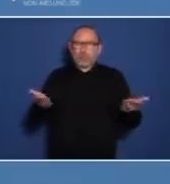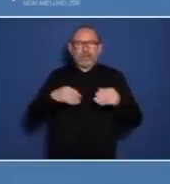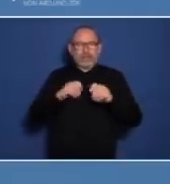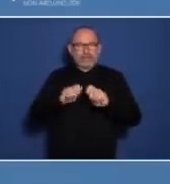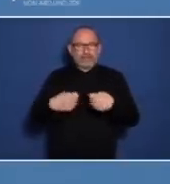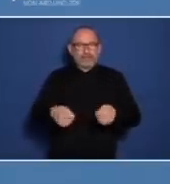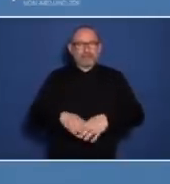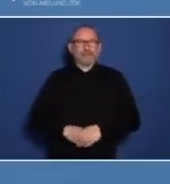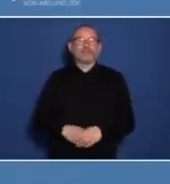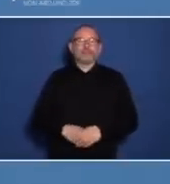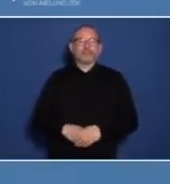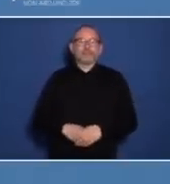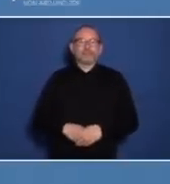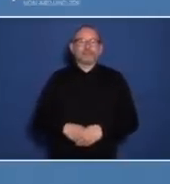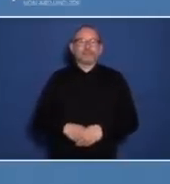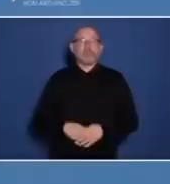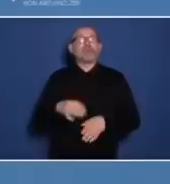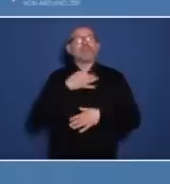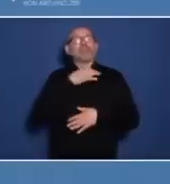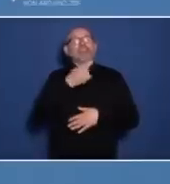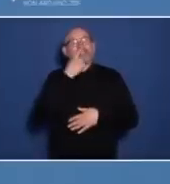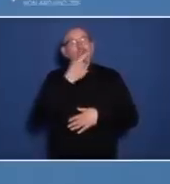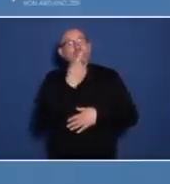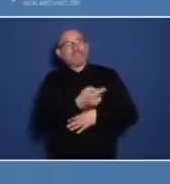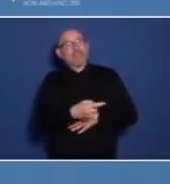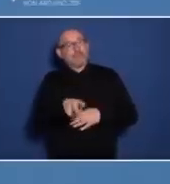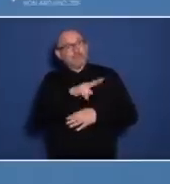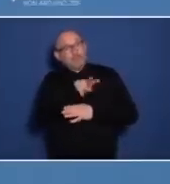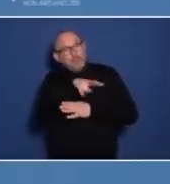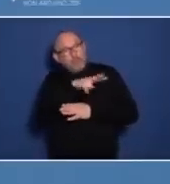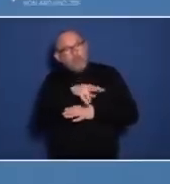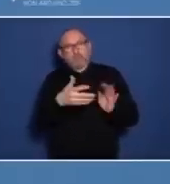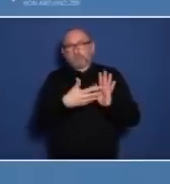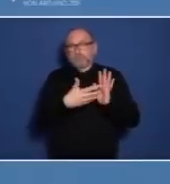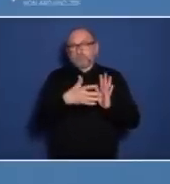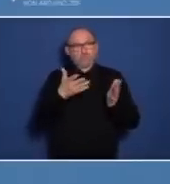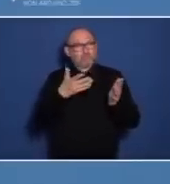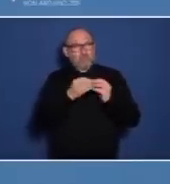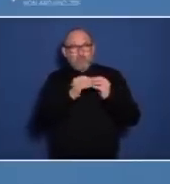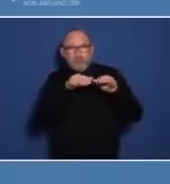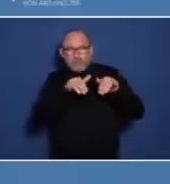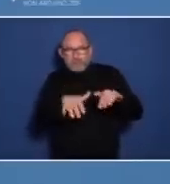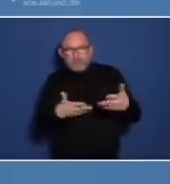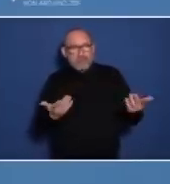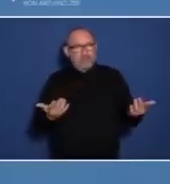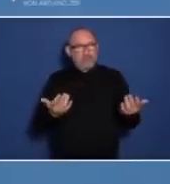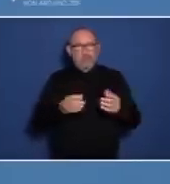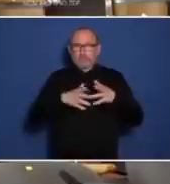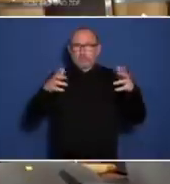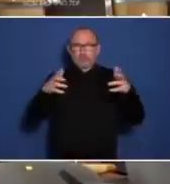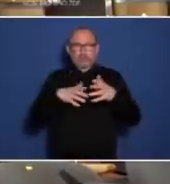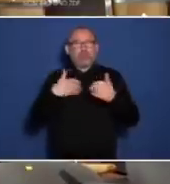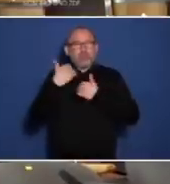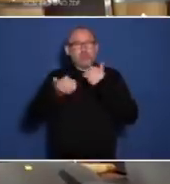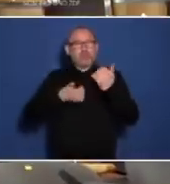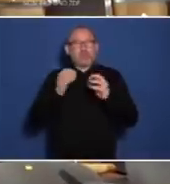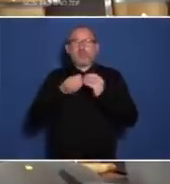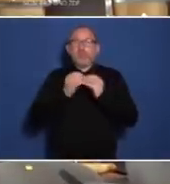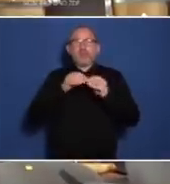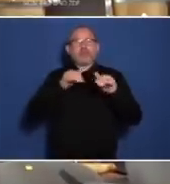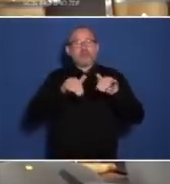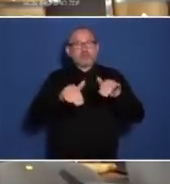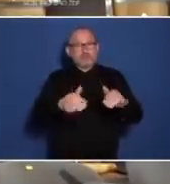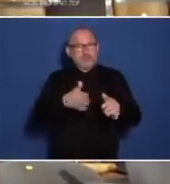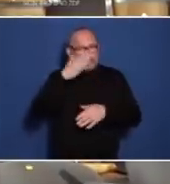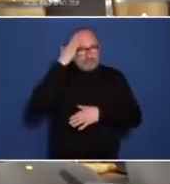Die Frage war aber auch, ob Sie es beobachten. Haben Sie Erkenntnisse, wie groß das Problem ist, inwieweit das eingehalten wird? Weil es gab immer wieder Berichte, dass es Probleme gibt. Sind Ihnen die bekannt? Was machen